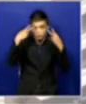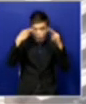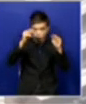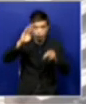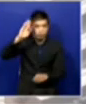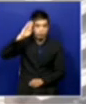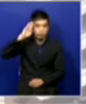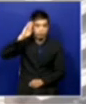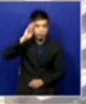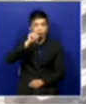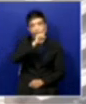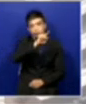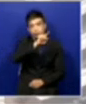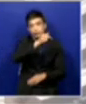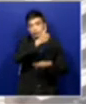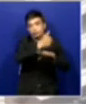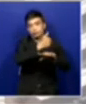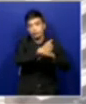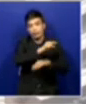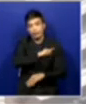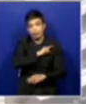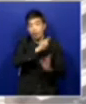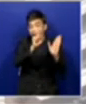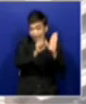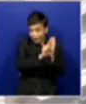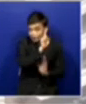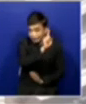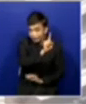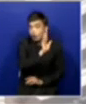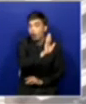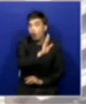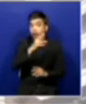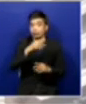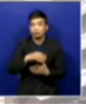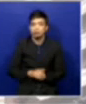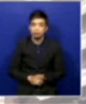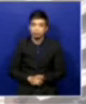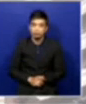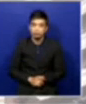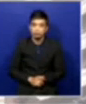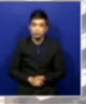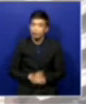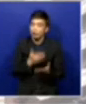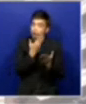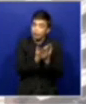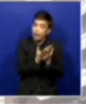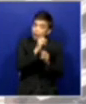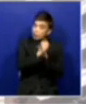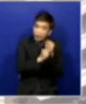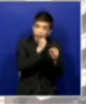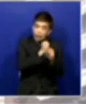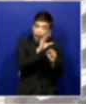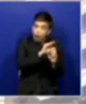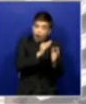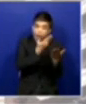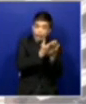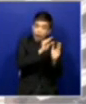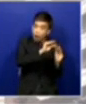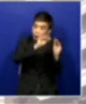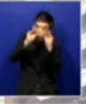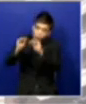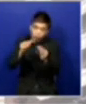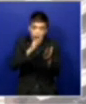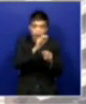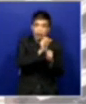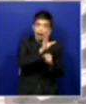าเป็นนายกรัฐมนตรีสมัยที่1ในรัฐบาลคสช.โอนทุกปีครับเข้ามา57 58โอน